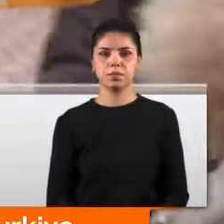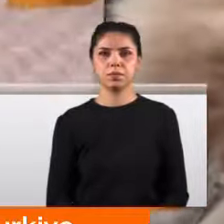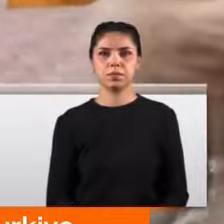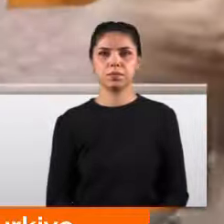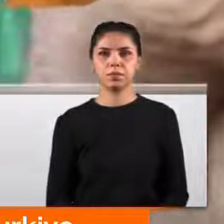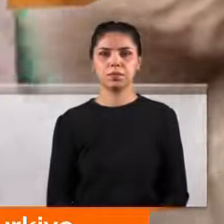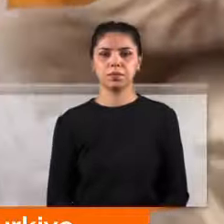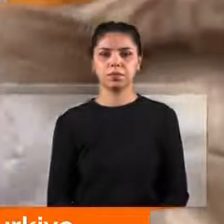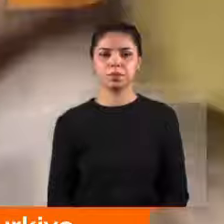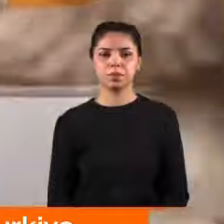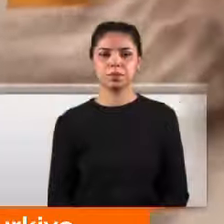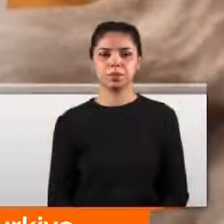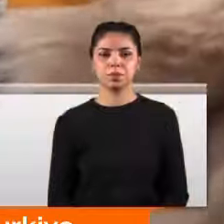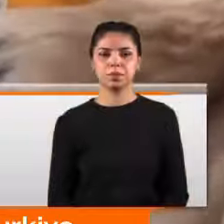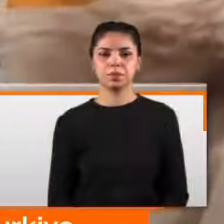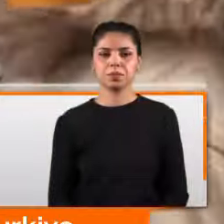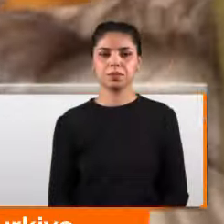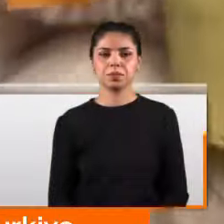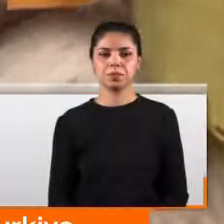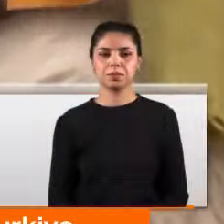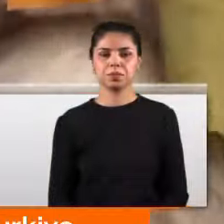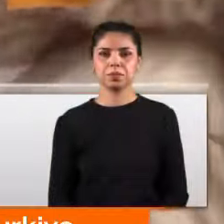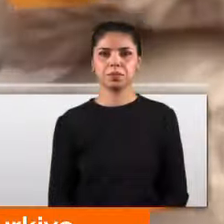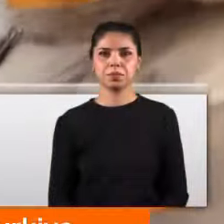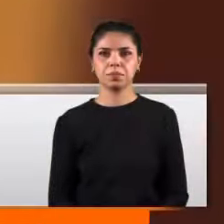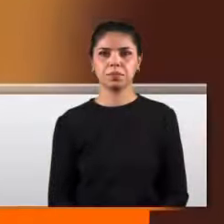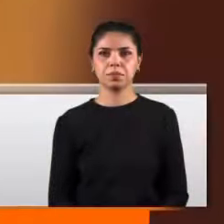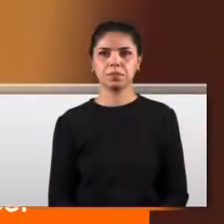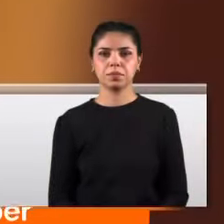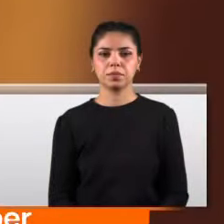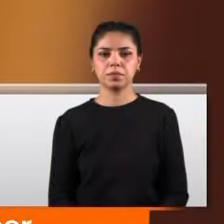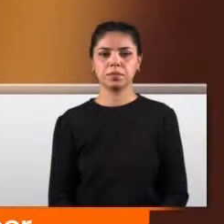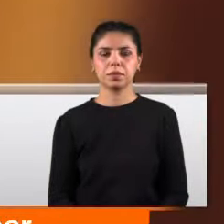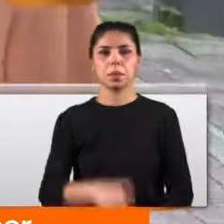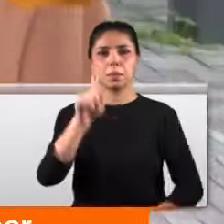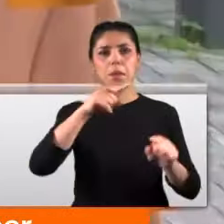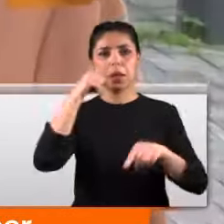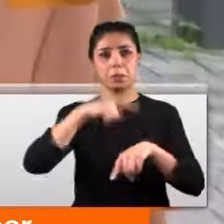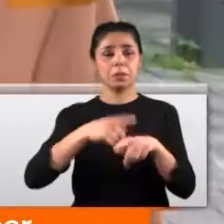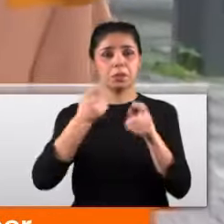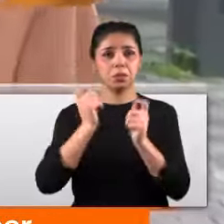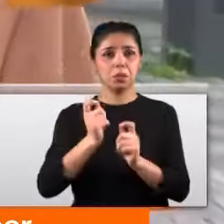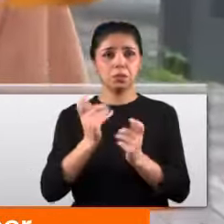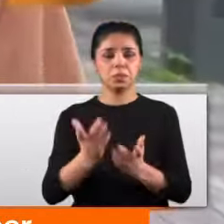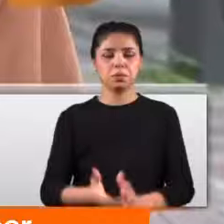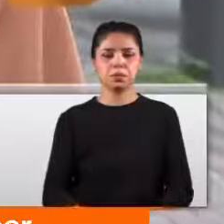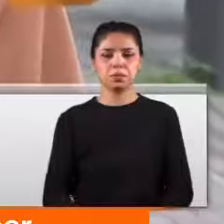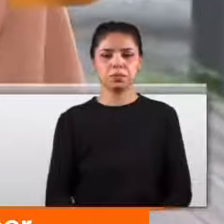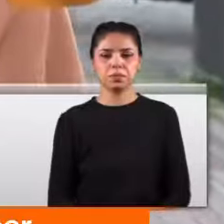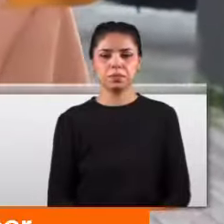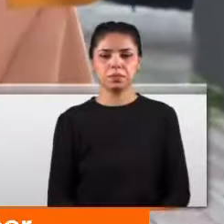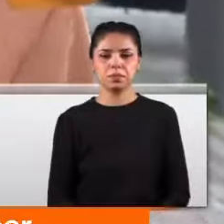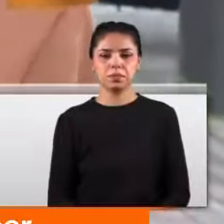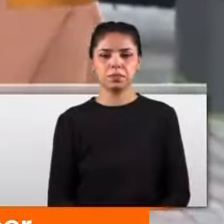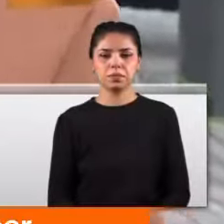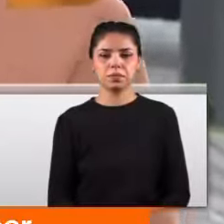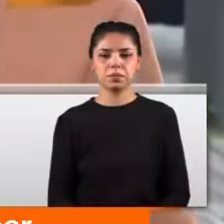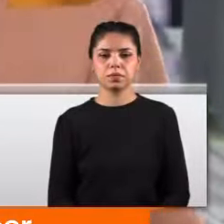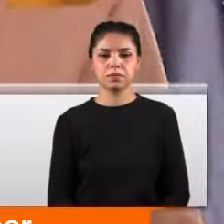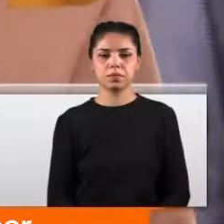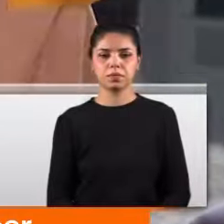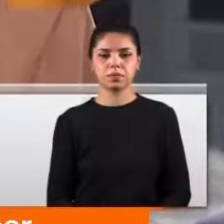büyük düşün. 1 milyon. 1 milyon 300 bin. Bu mu? Kimi inanmadı? Bu kaban aynı sizin üstünüzdeki renkte. Evet.